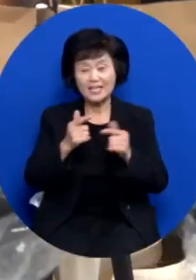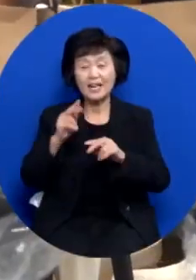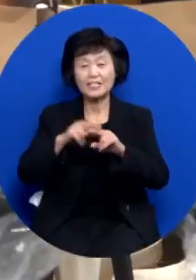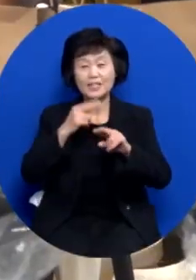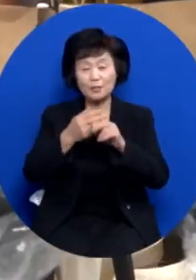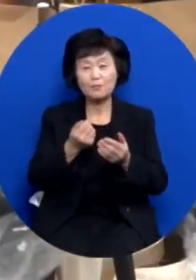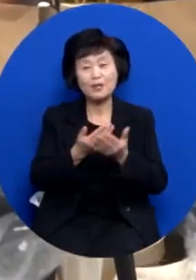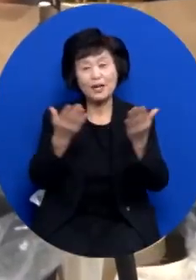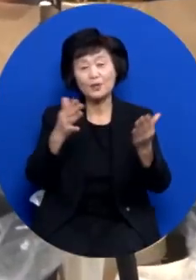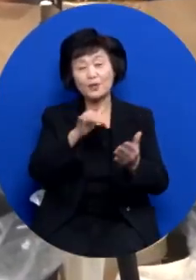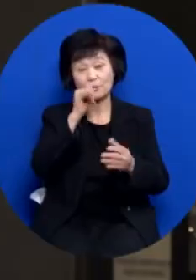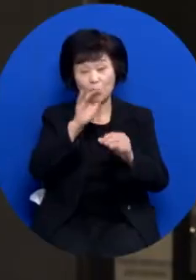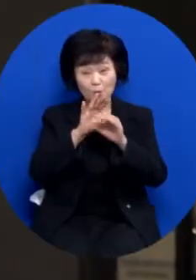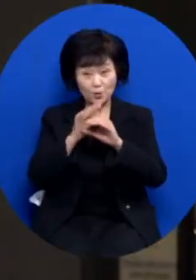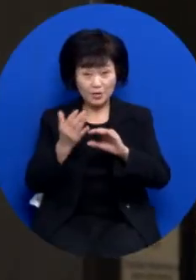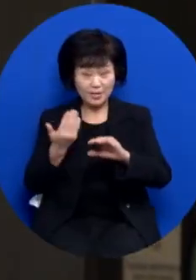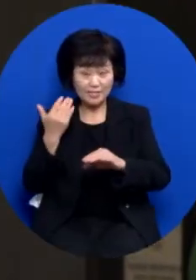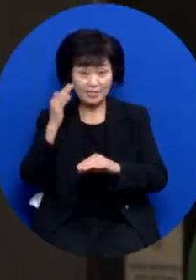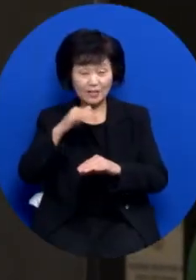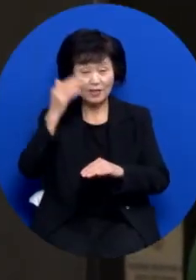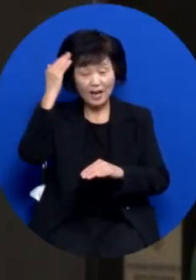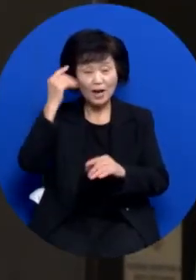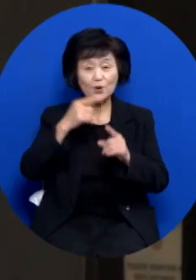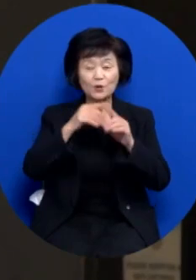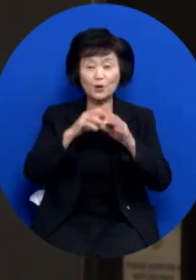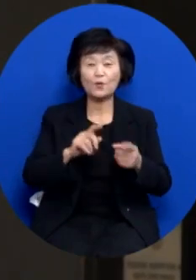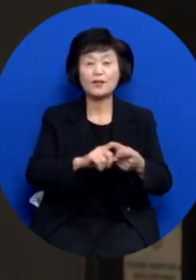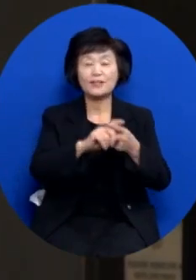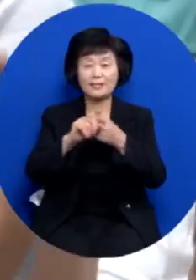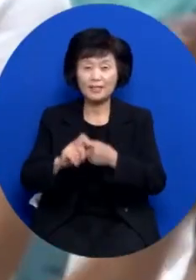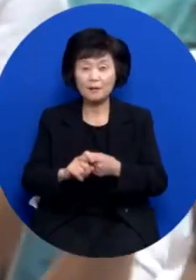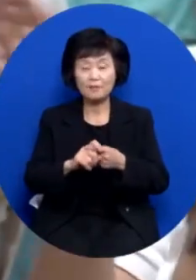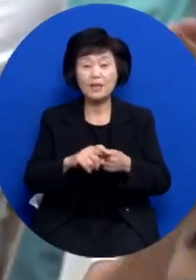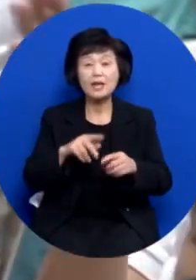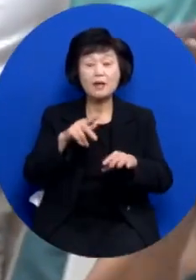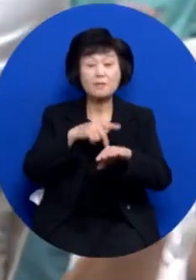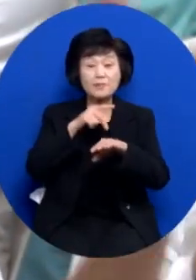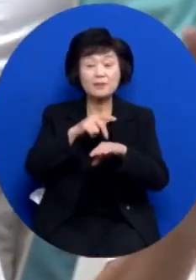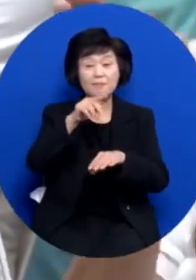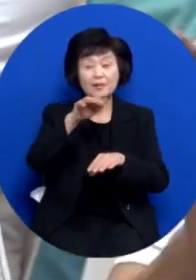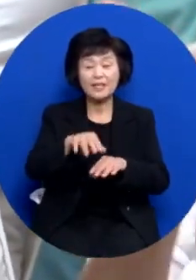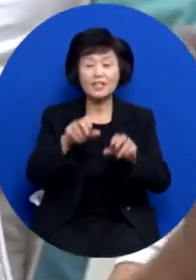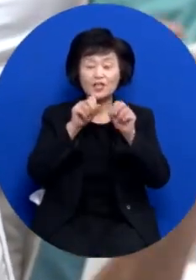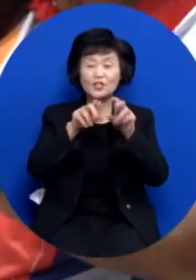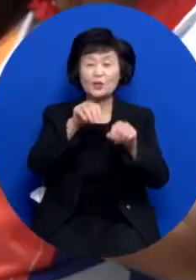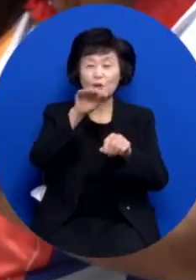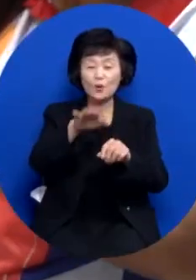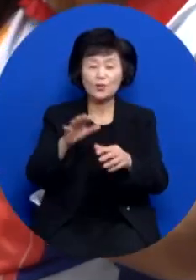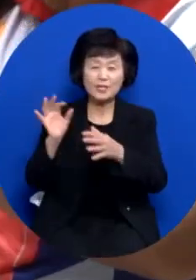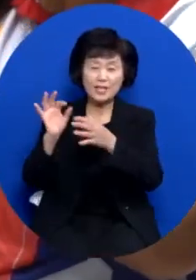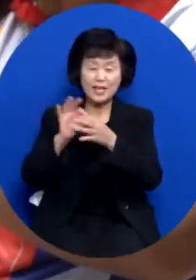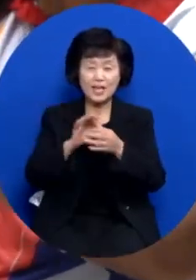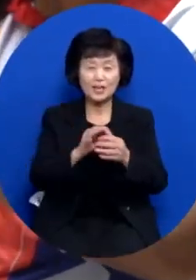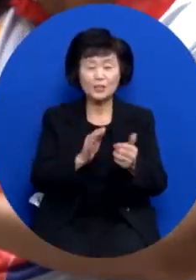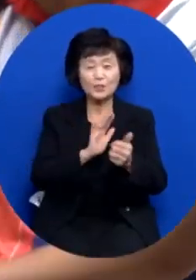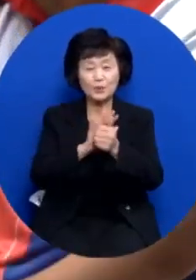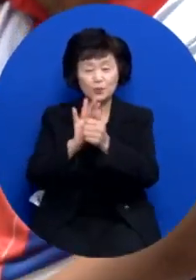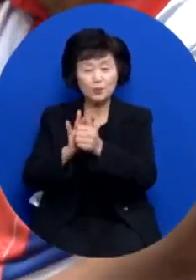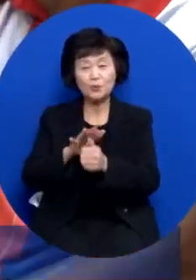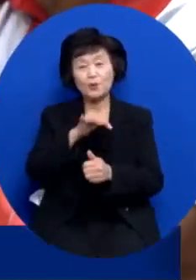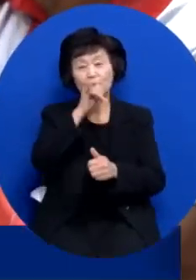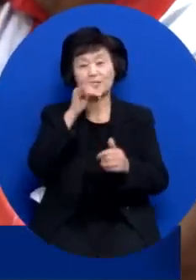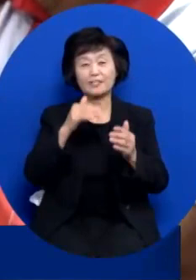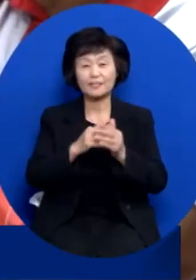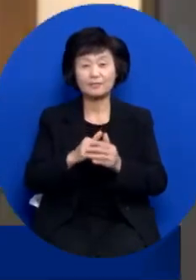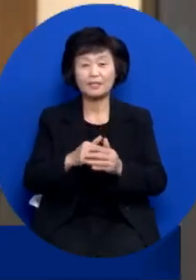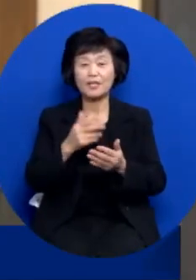IDA협회는 코로나 팬데믹 이전에도 한국교회와 연합해 필리핀 산페드로시의 선교지를 꾸준히 섬겨왔습니다. The help no,